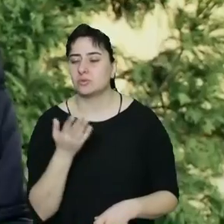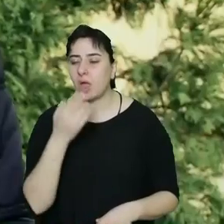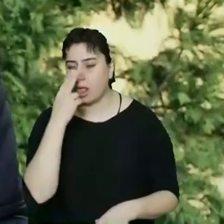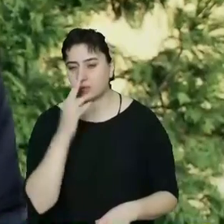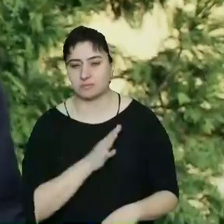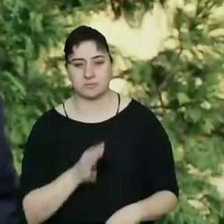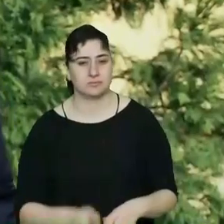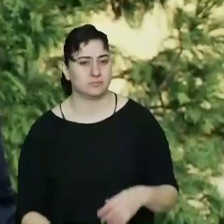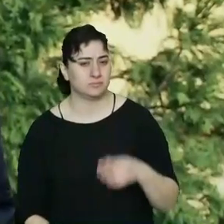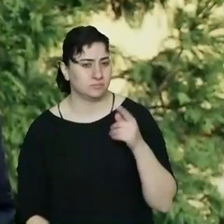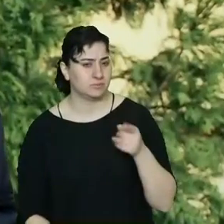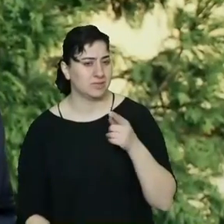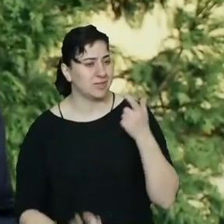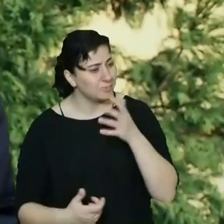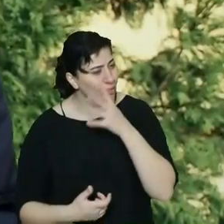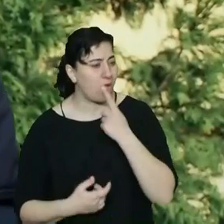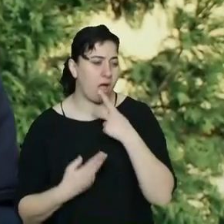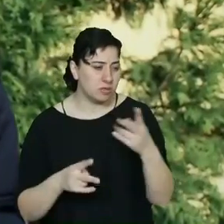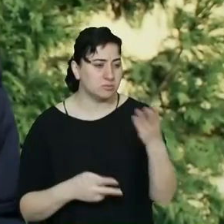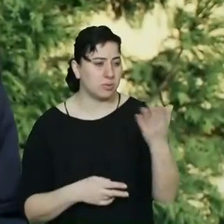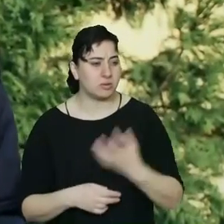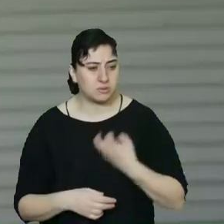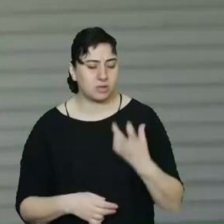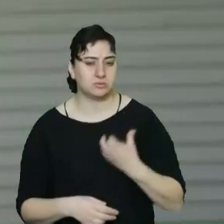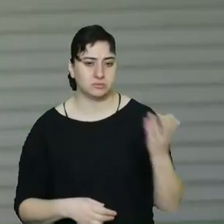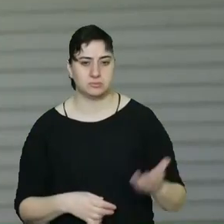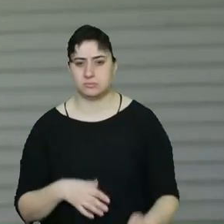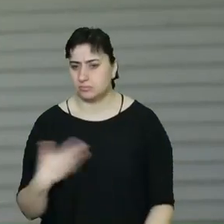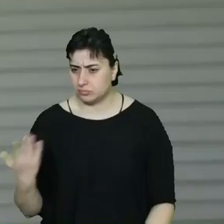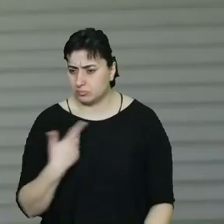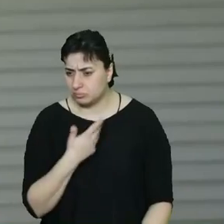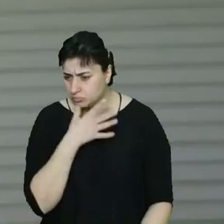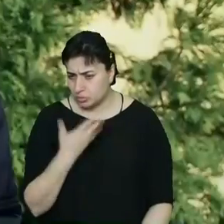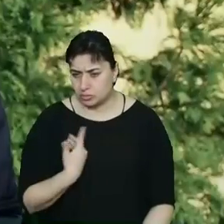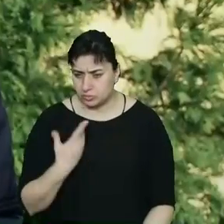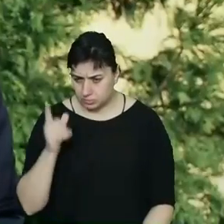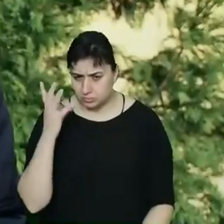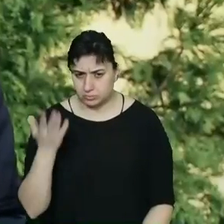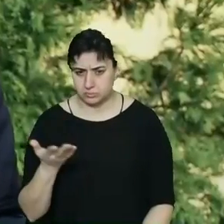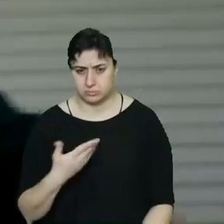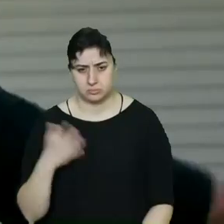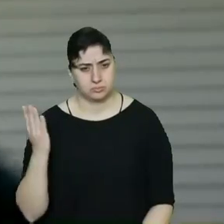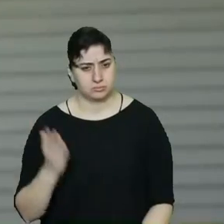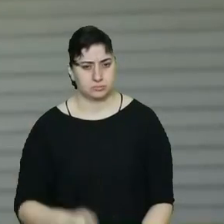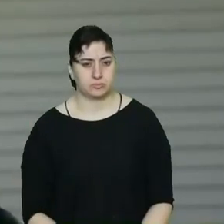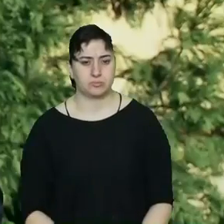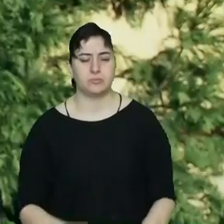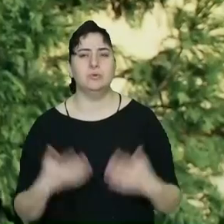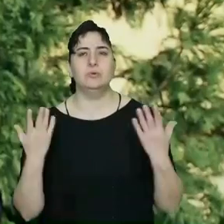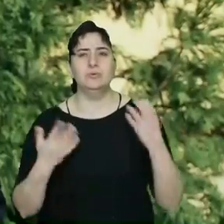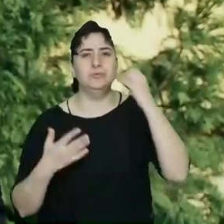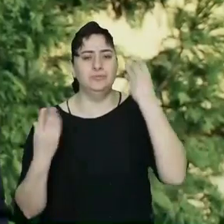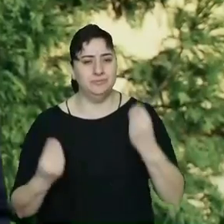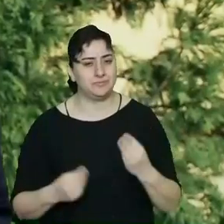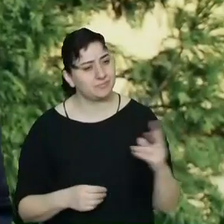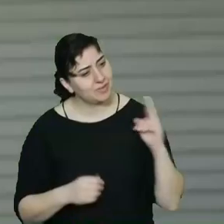atlar. Oğlum yerini falan biliyorsan söyle adam mahvoluyor baksana ya. Ya ne bileceğim oğlum deli misin misin ya? Ne kadar güzel bir diyelim baksana. Gel